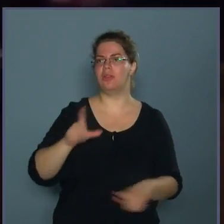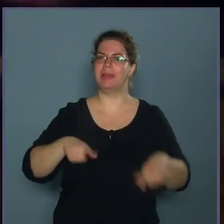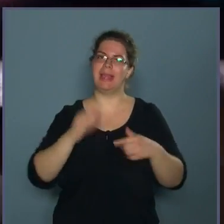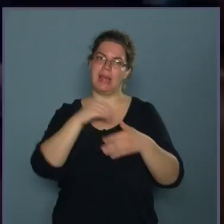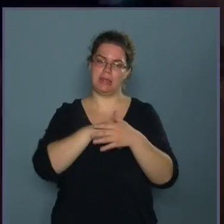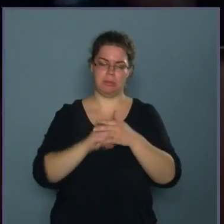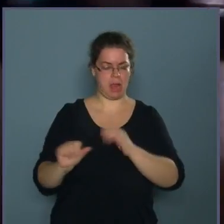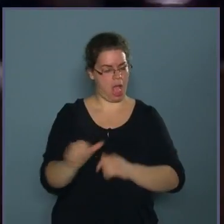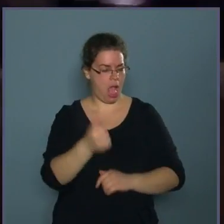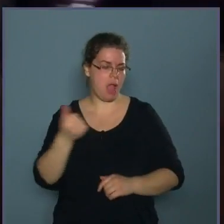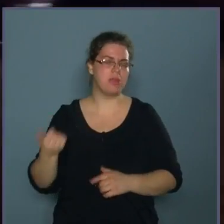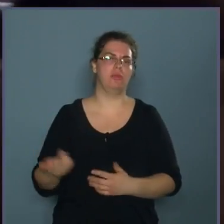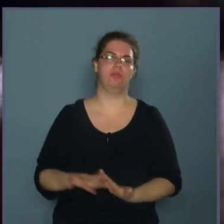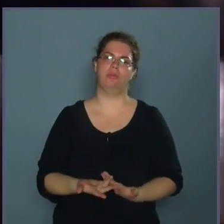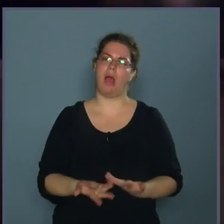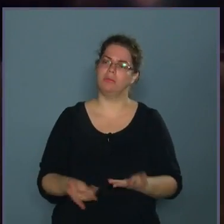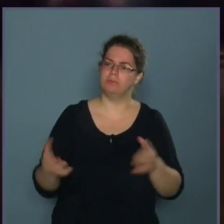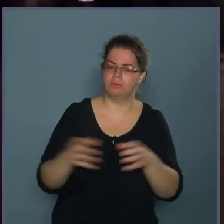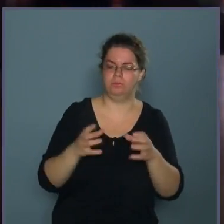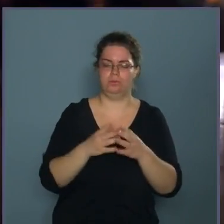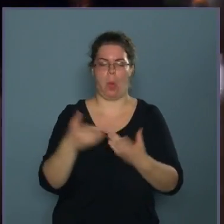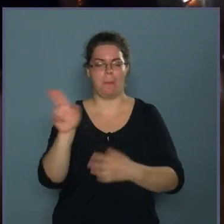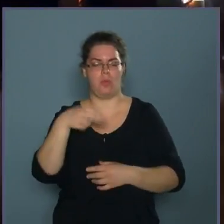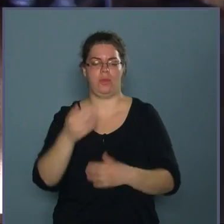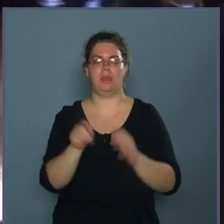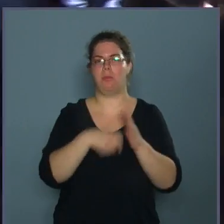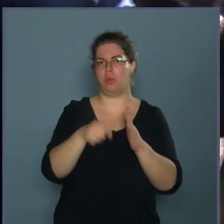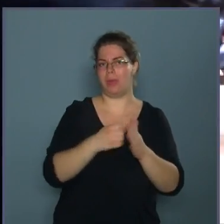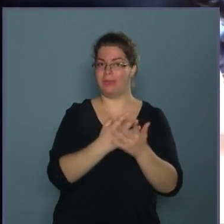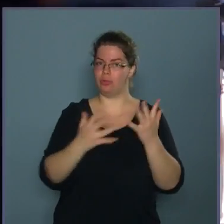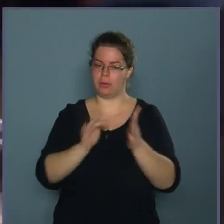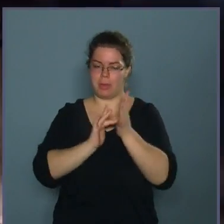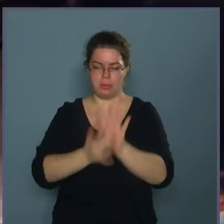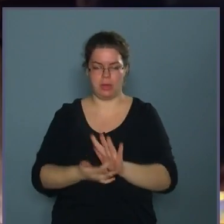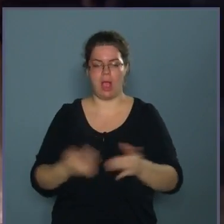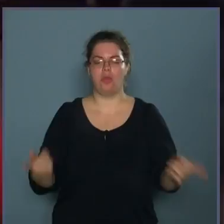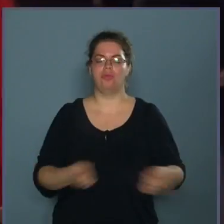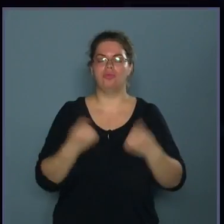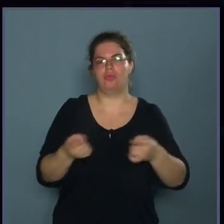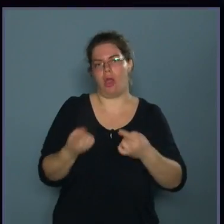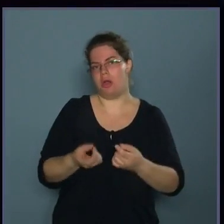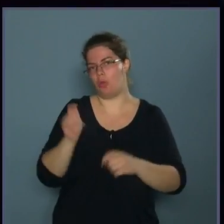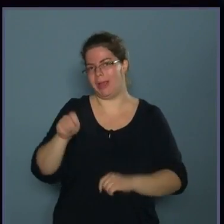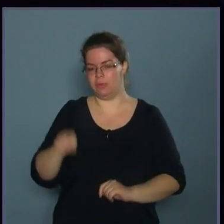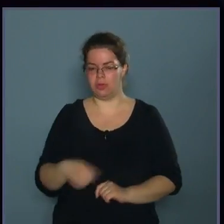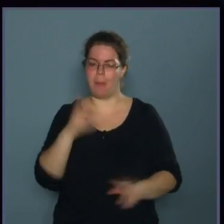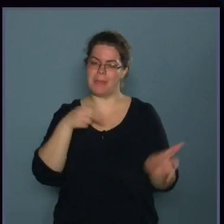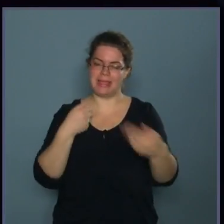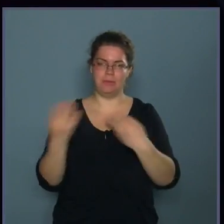életében egyedülálló közösségi, művészeti projektsorozat bemutatásakor a sajtó képviselői és a meghívott